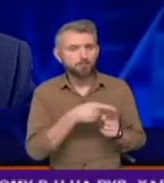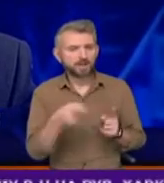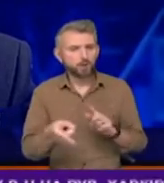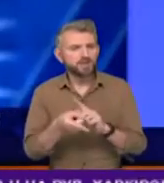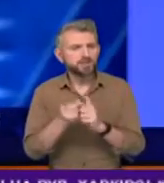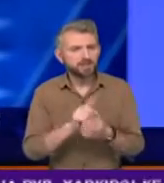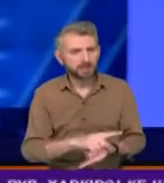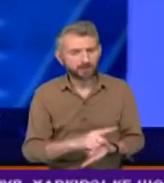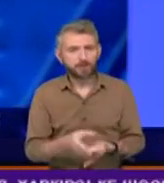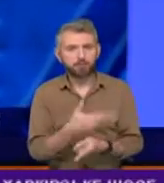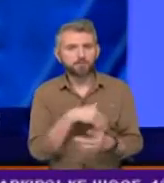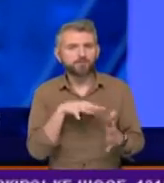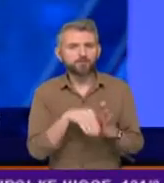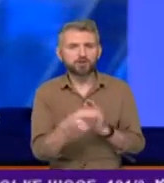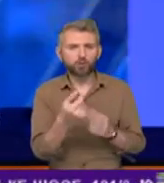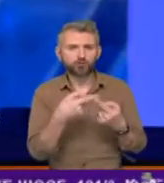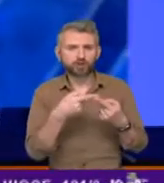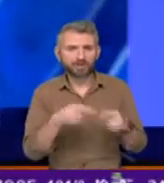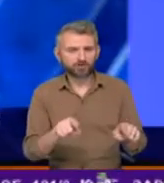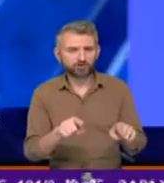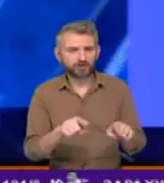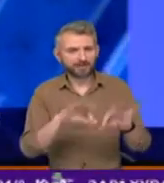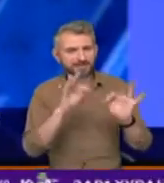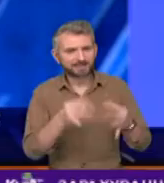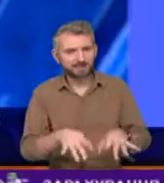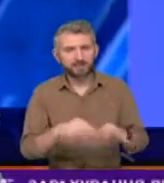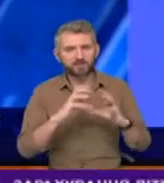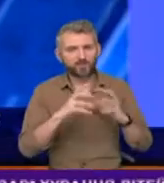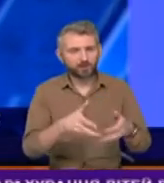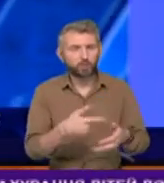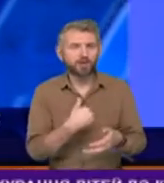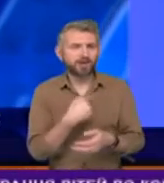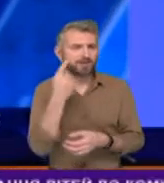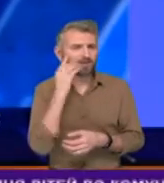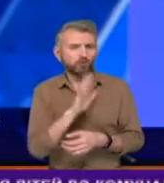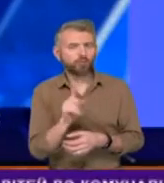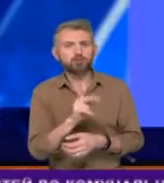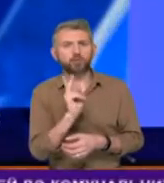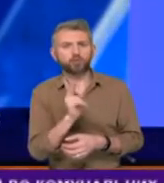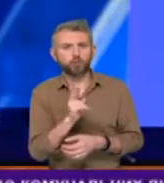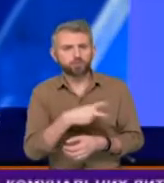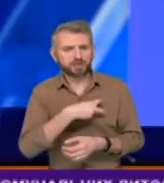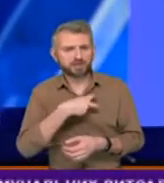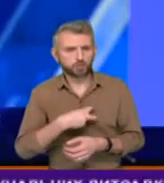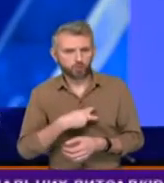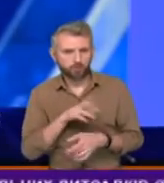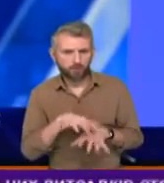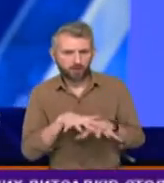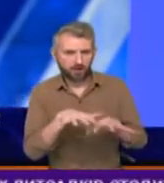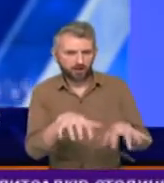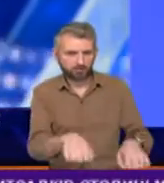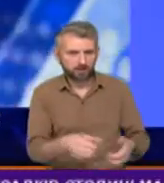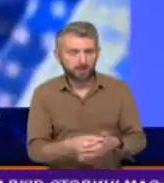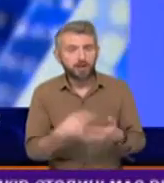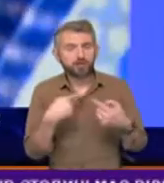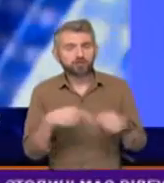змінився. Ми війшли трошки в інший стиль цивілізованого світу. Я все-таки не думаю, що хтось би ризикнув лізти територіально. Інша річ,